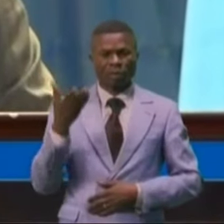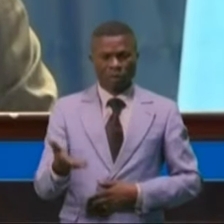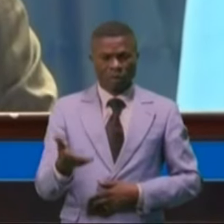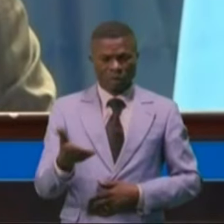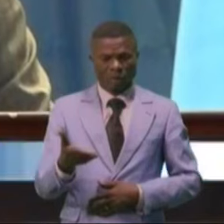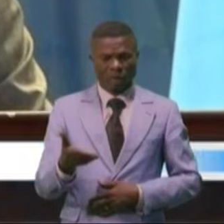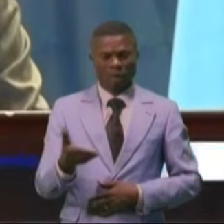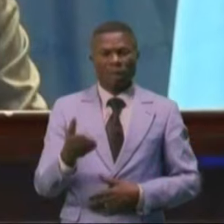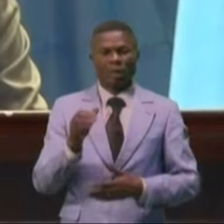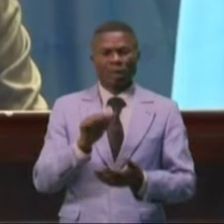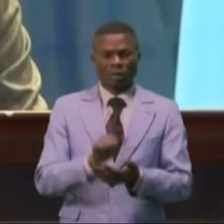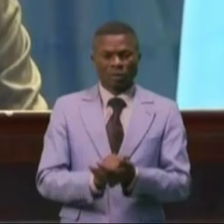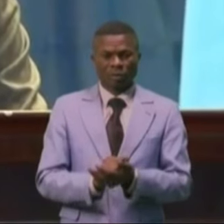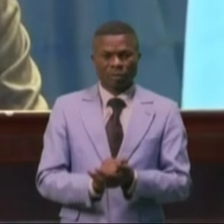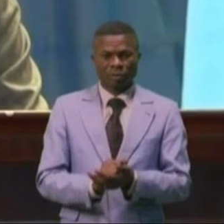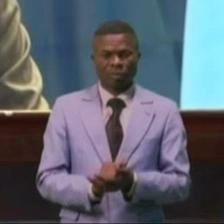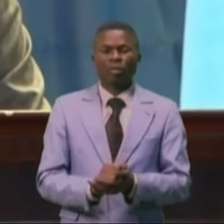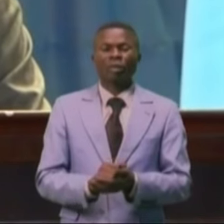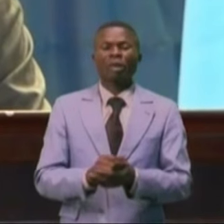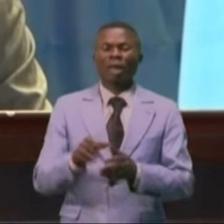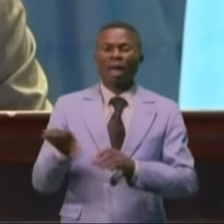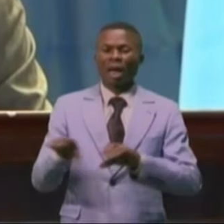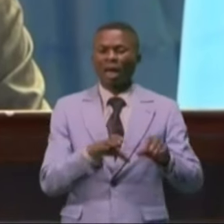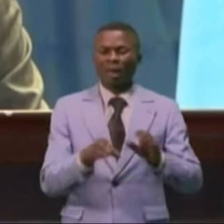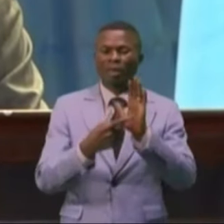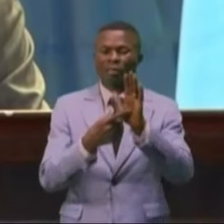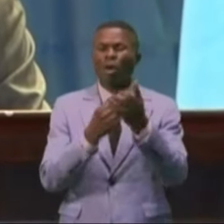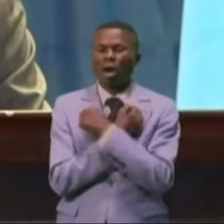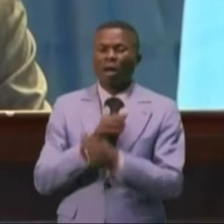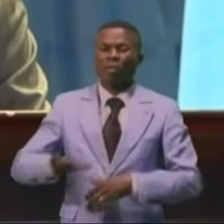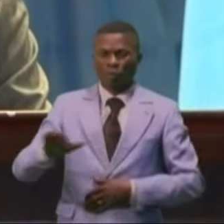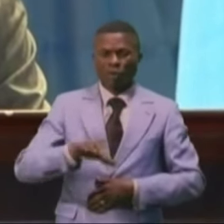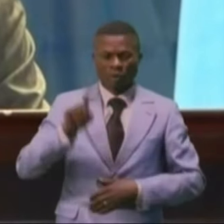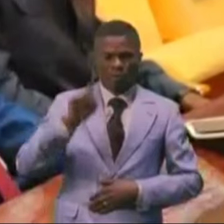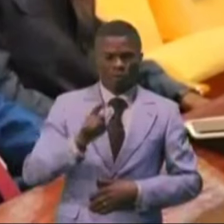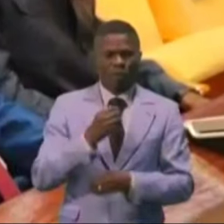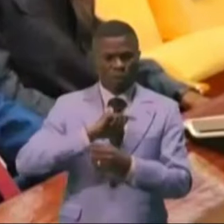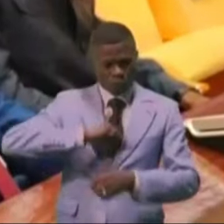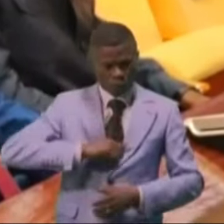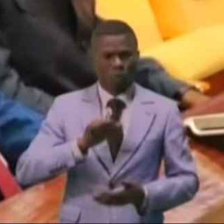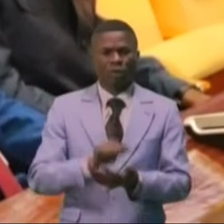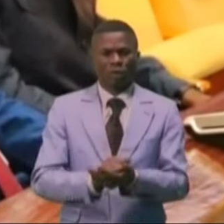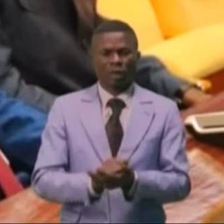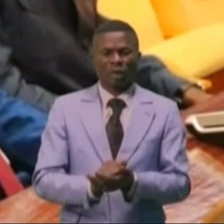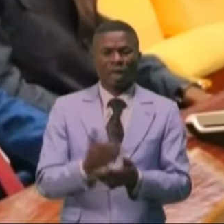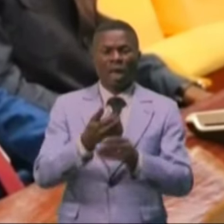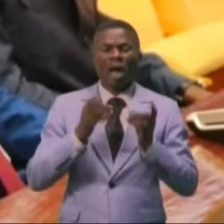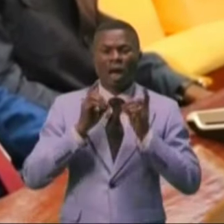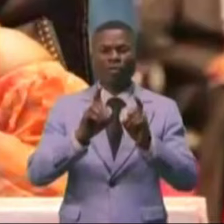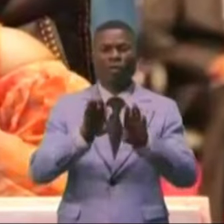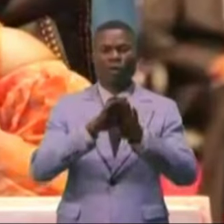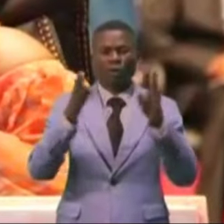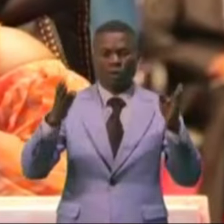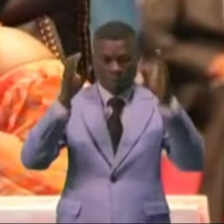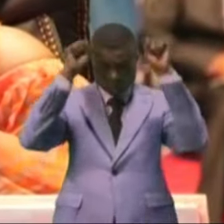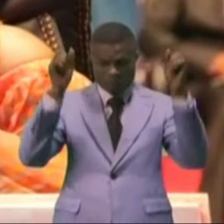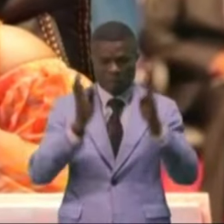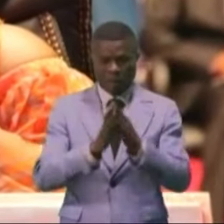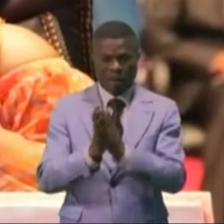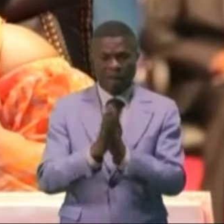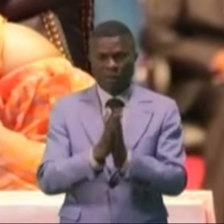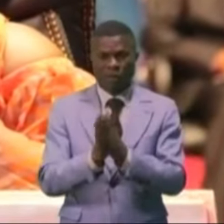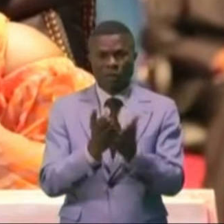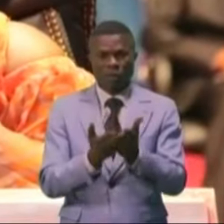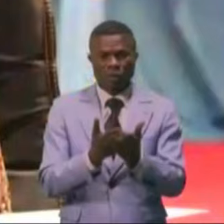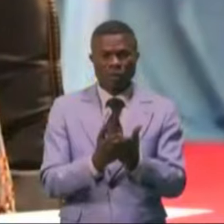C'est un geste de patriotisme, vous devez vous applaudir. Avant les discours solennels du président de l'Assemblée nationale,